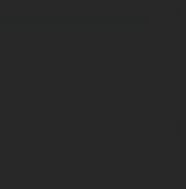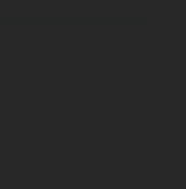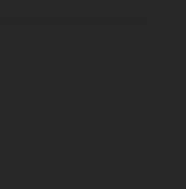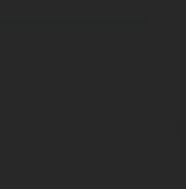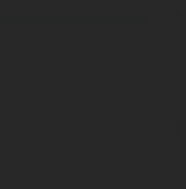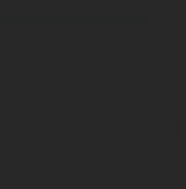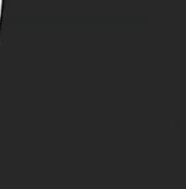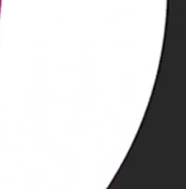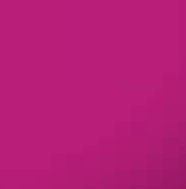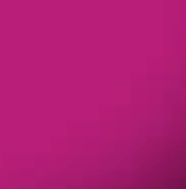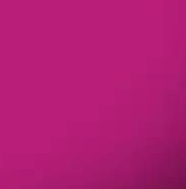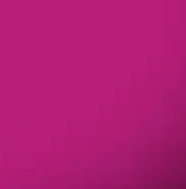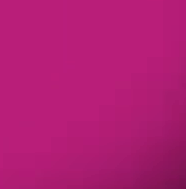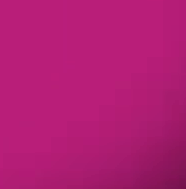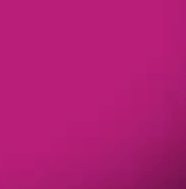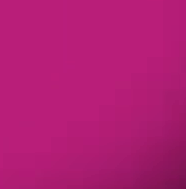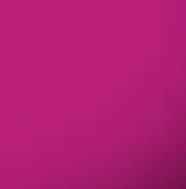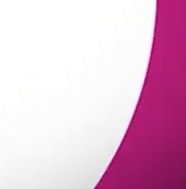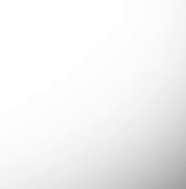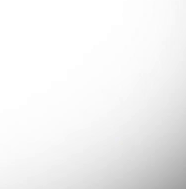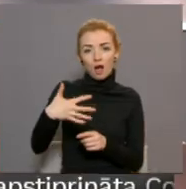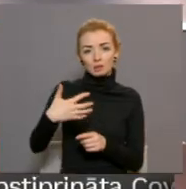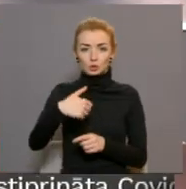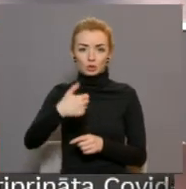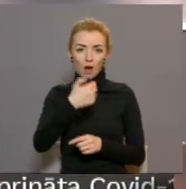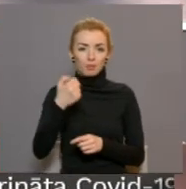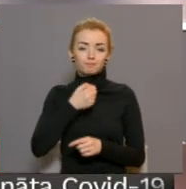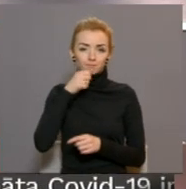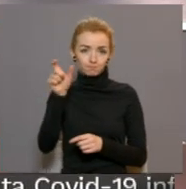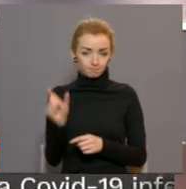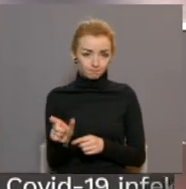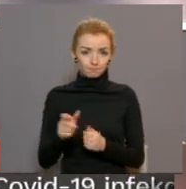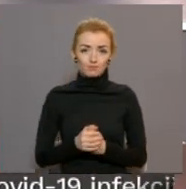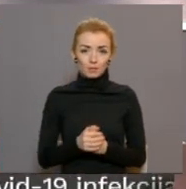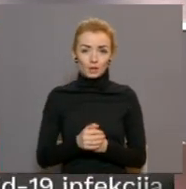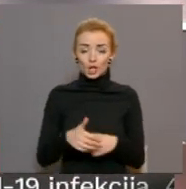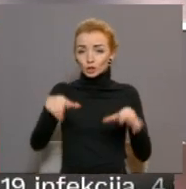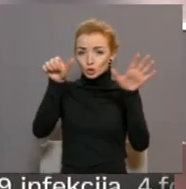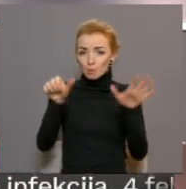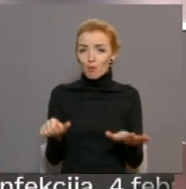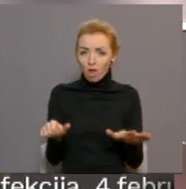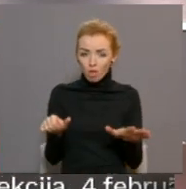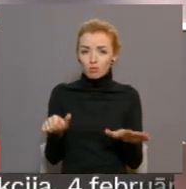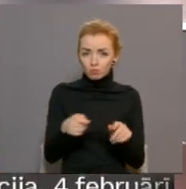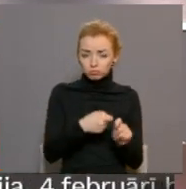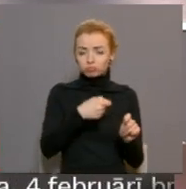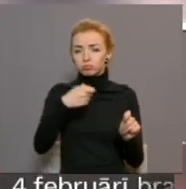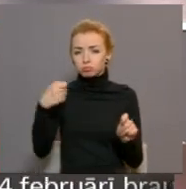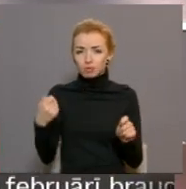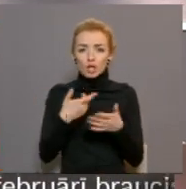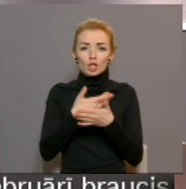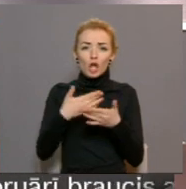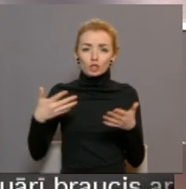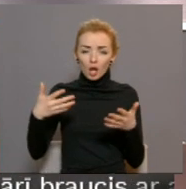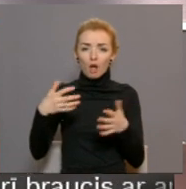Re, viss ēters ir te! Un pēc pusgadu ilga 40 dažādu specialitāšu